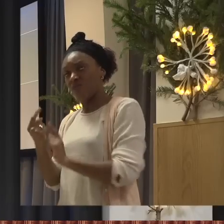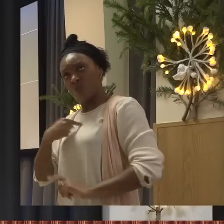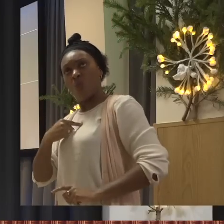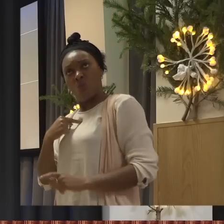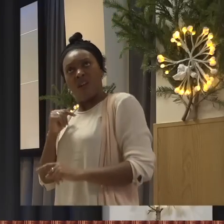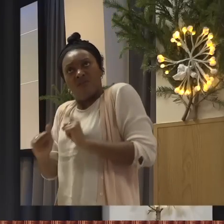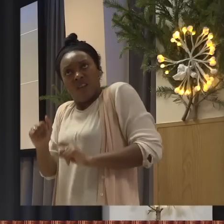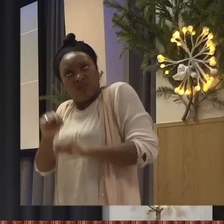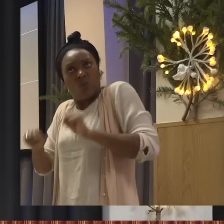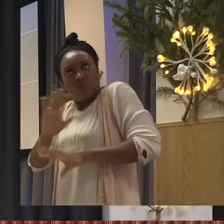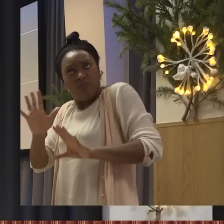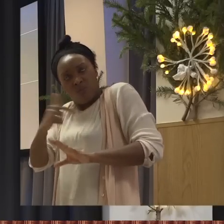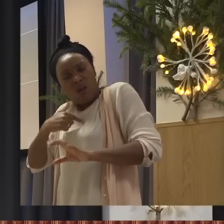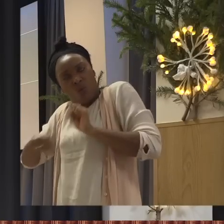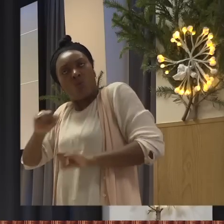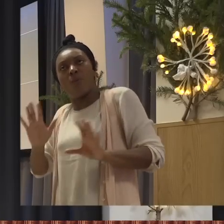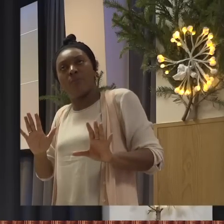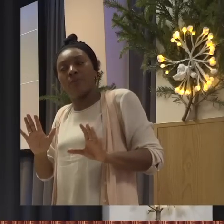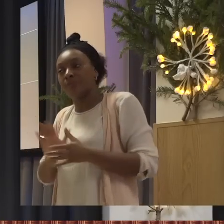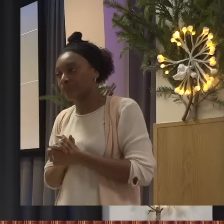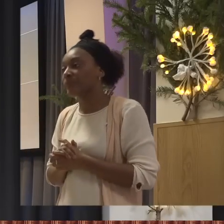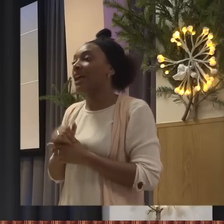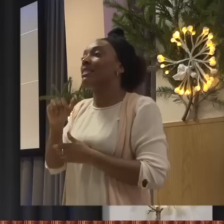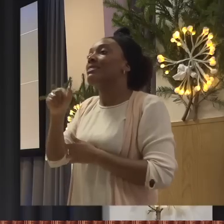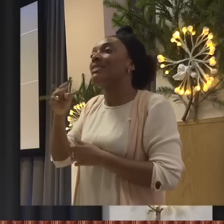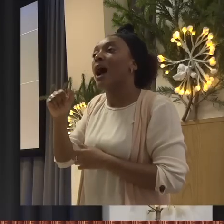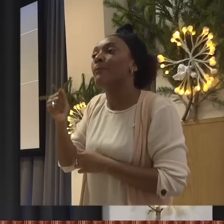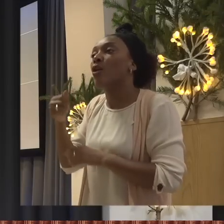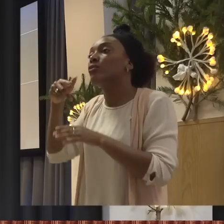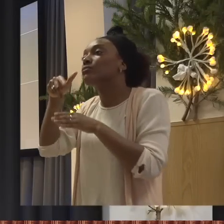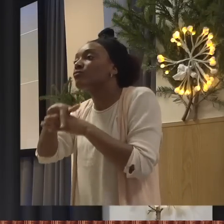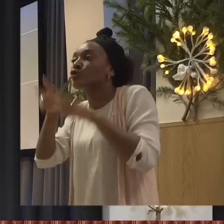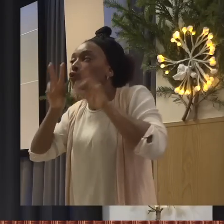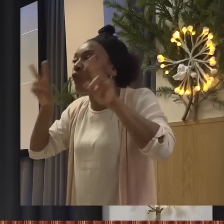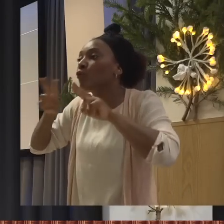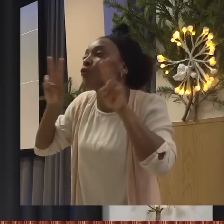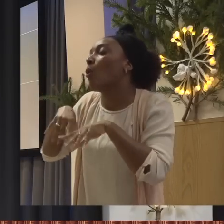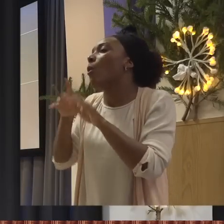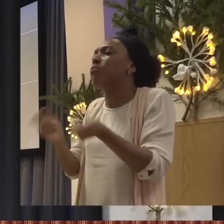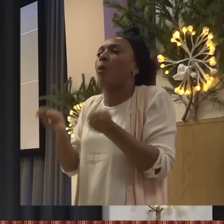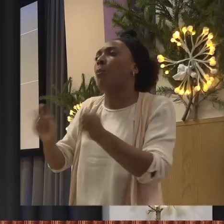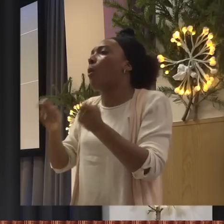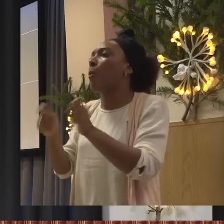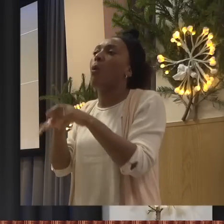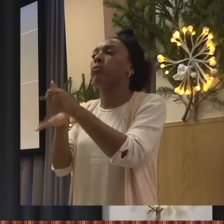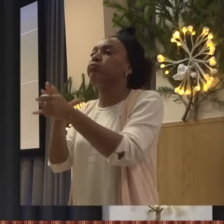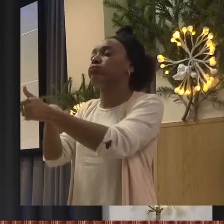Israël. » Naaman vint avec ses chevaux et son char et s'arrêta à la porte de la maison